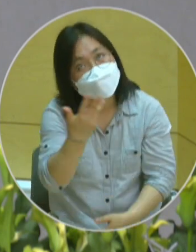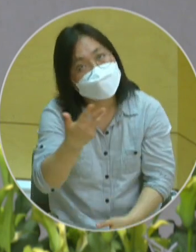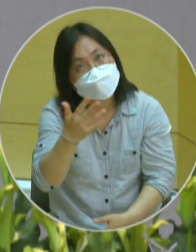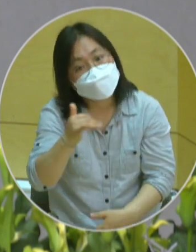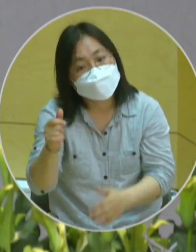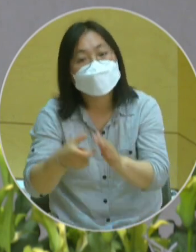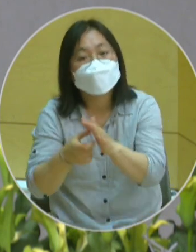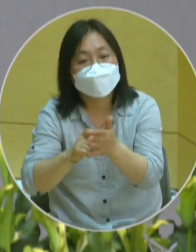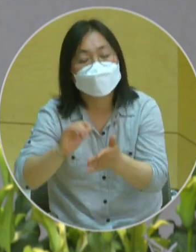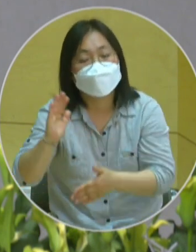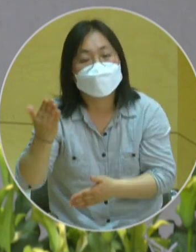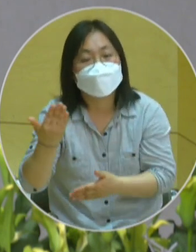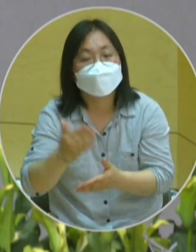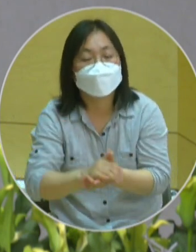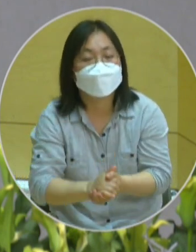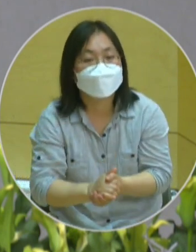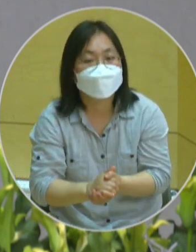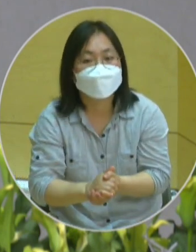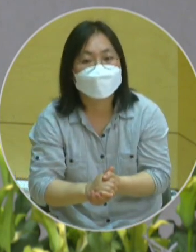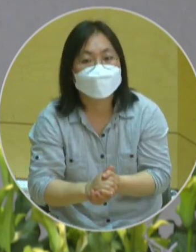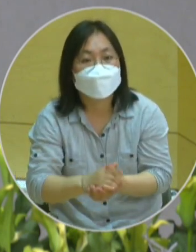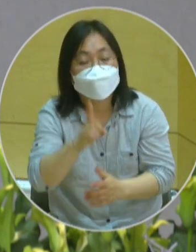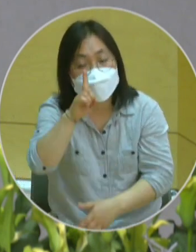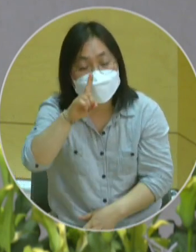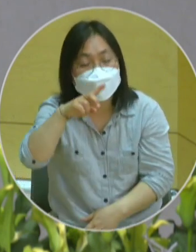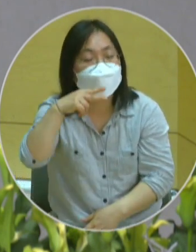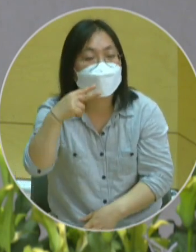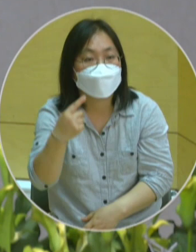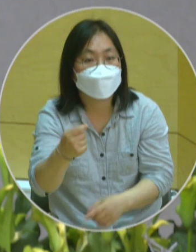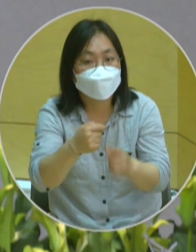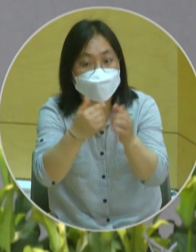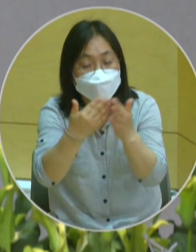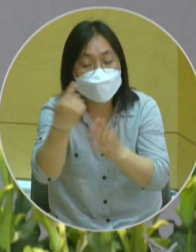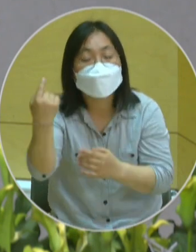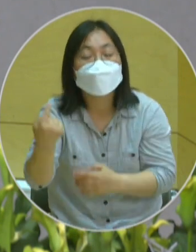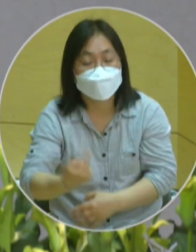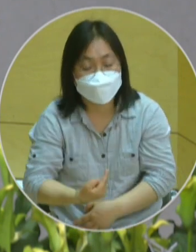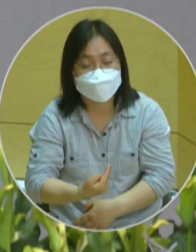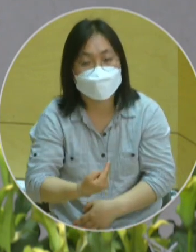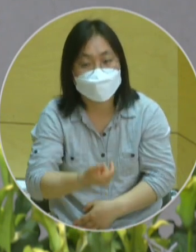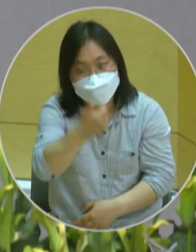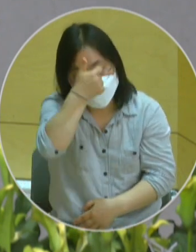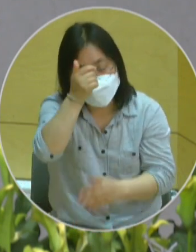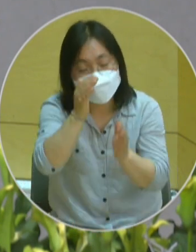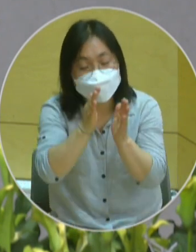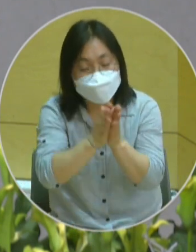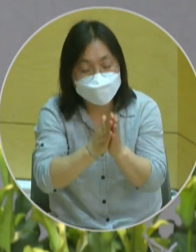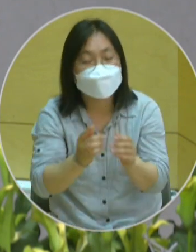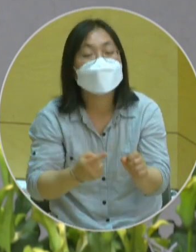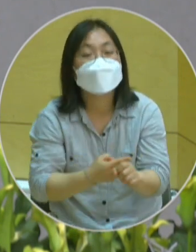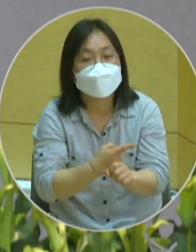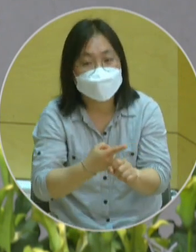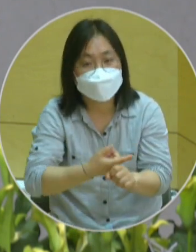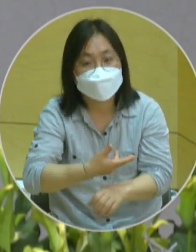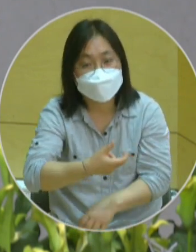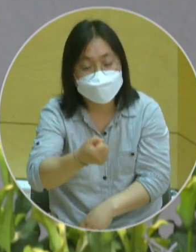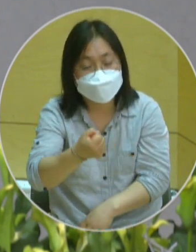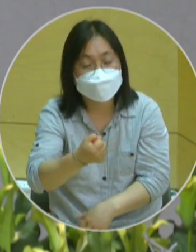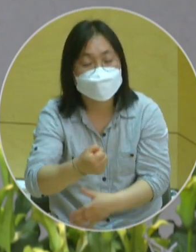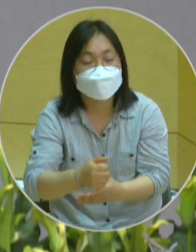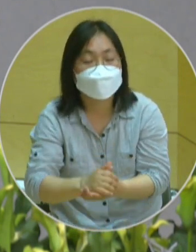조금 넘습니다만은 한 번이라도 교회 와서 우리가 기도하는 시간을 가져야 되지